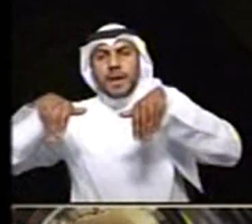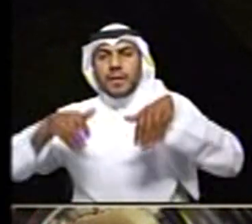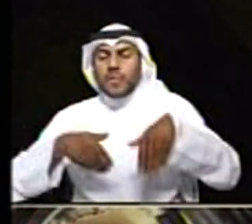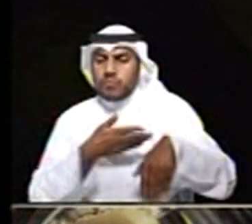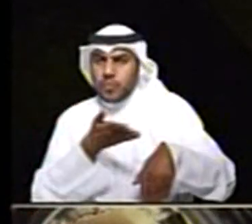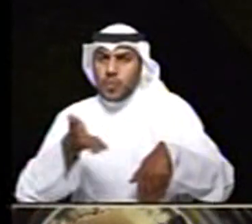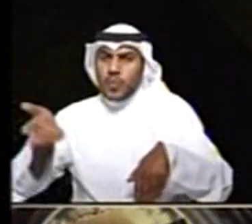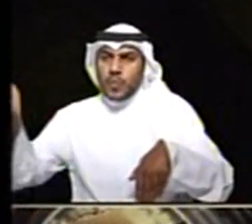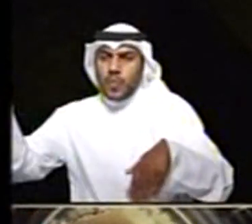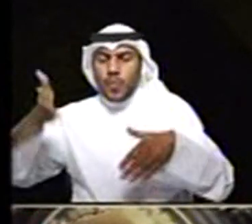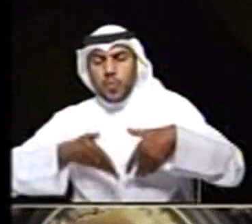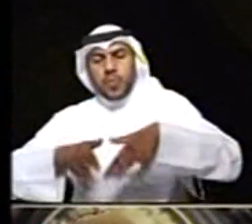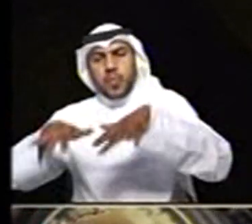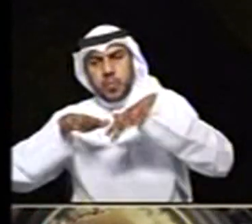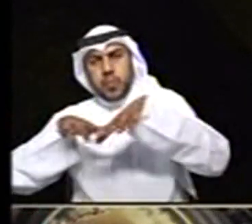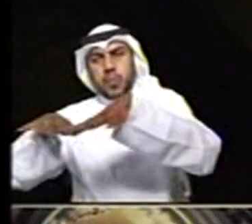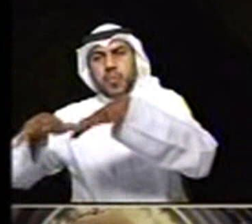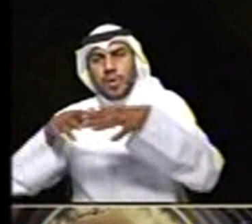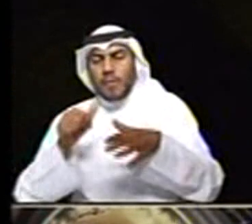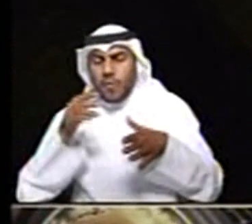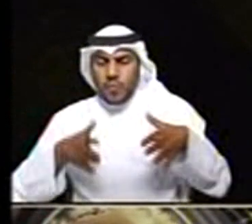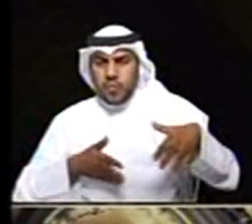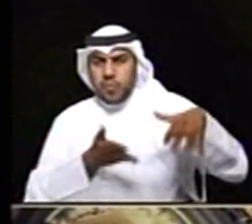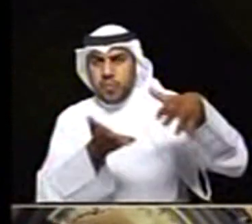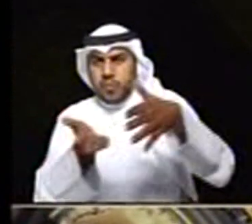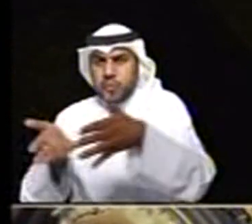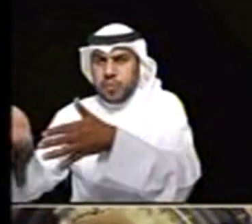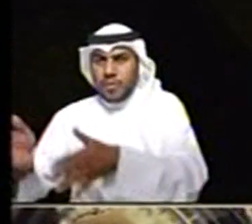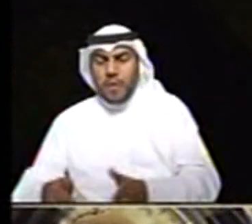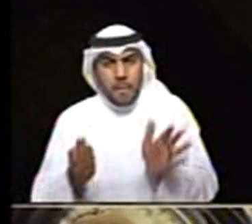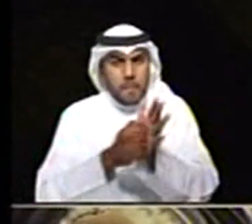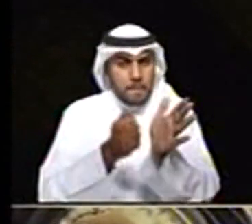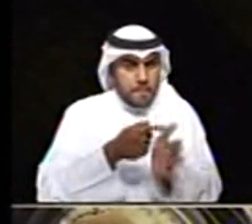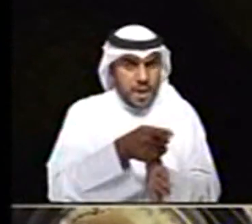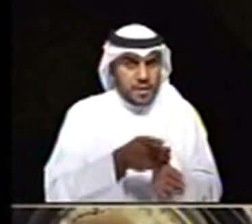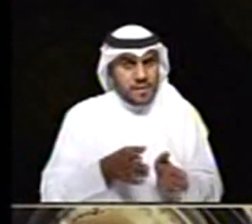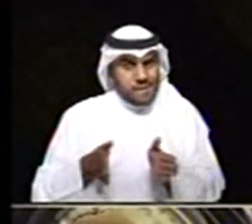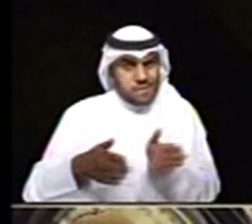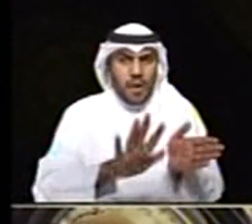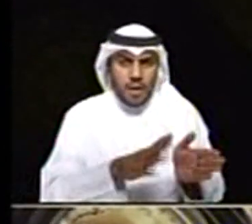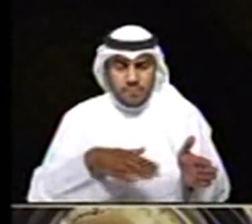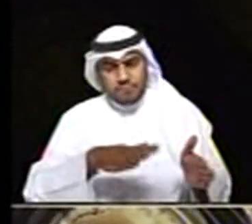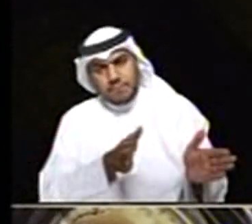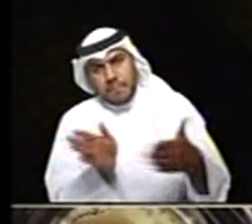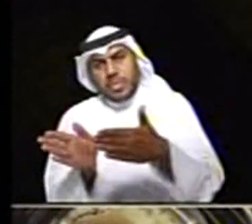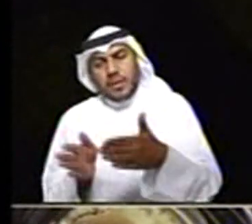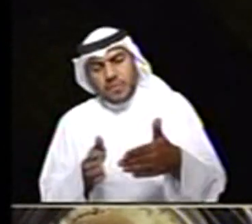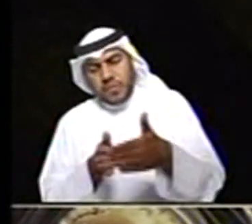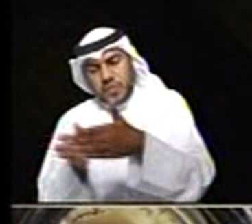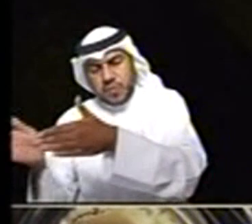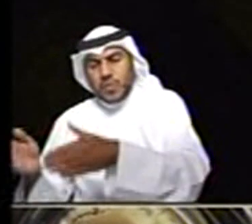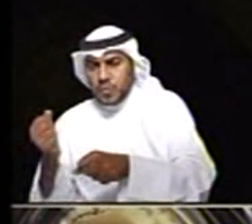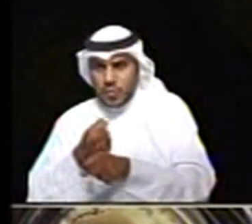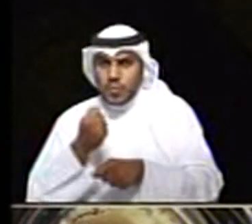بتنظيف الشوارع من الأتربة والوحل النتيجة للأمطار السابقة في في مدينة صباح الأحمد،